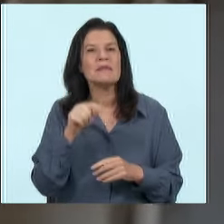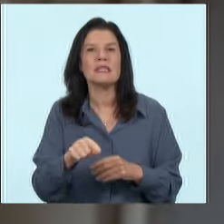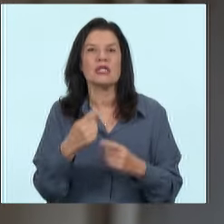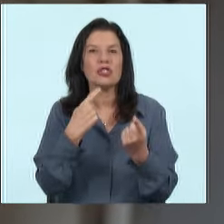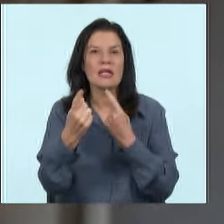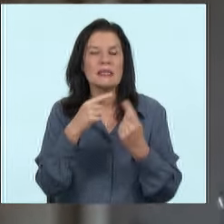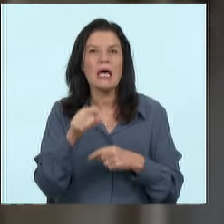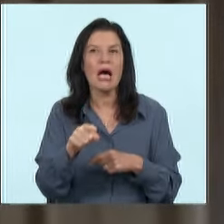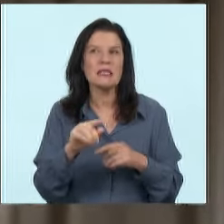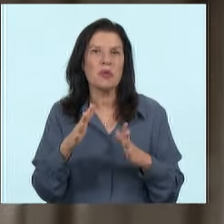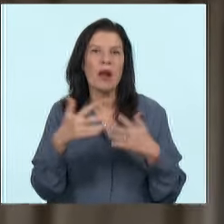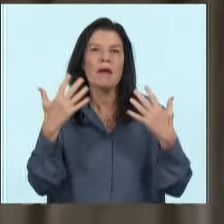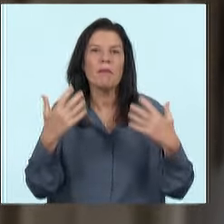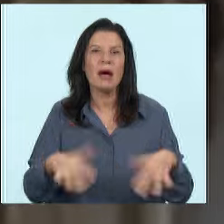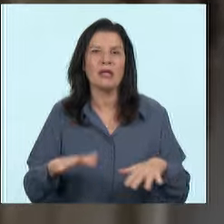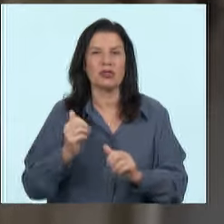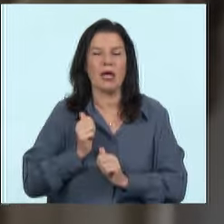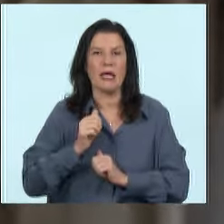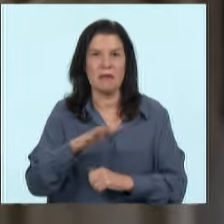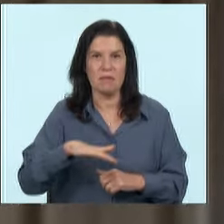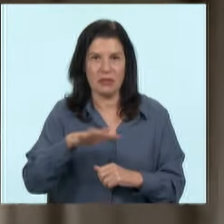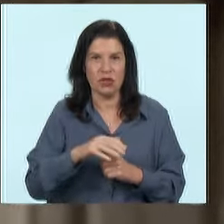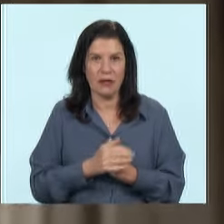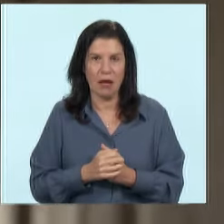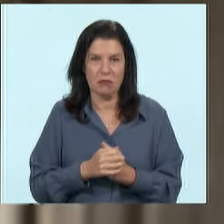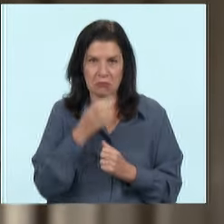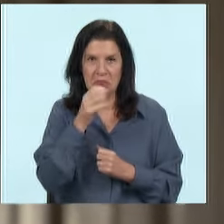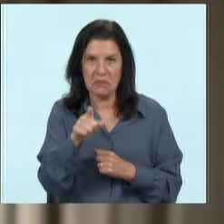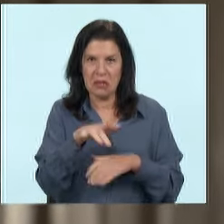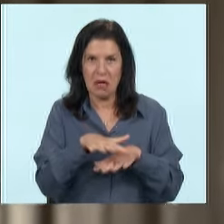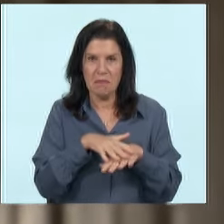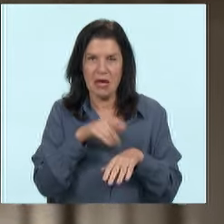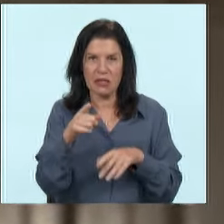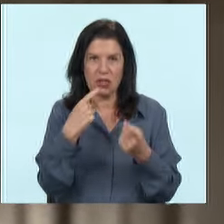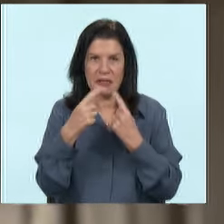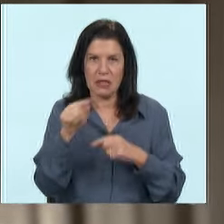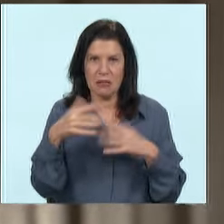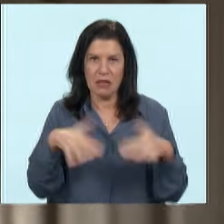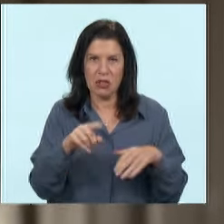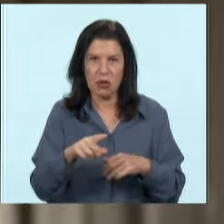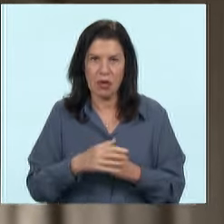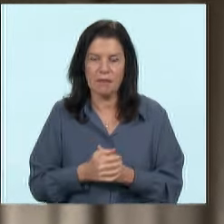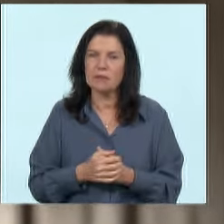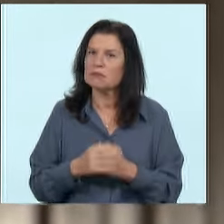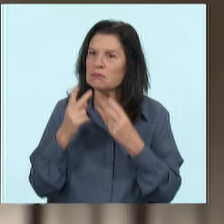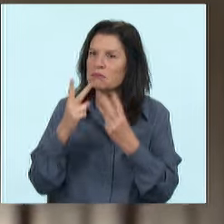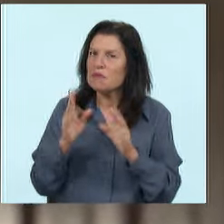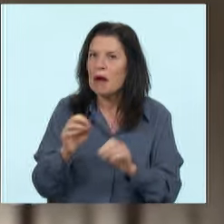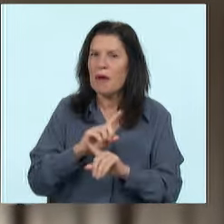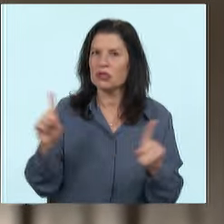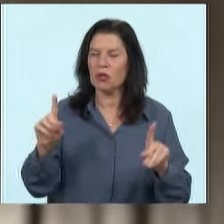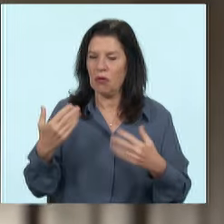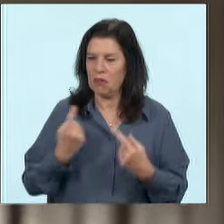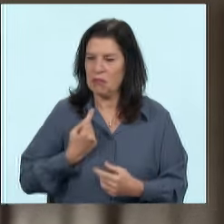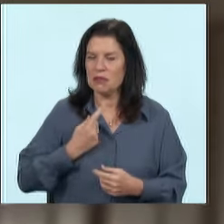להחלשה של הלוחמים בשטח. אתה מרגיש השיח הזה מחליש אתכם? אני יכול להגיד לך שממש לא. אני כמ"פ של פלוגה, שכמו שאמרתי,